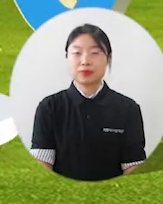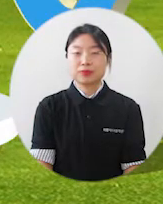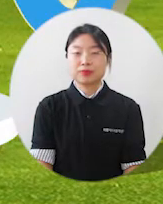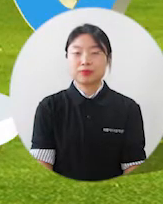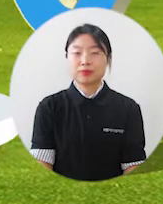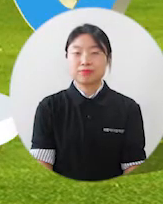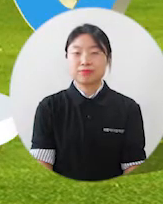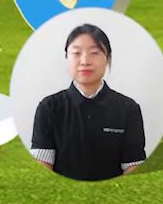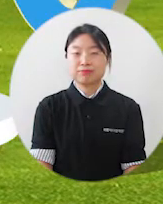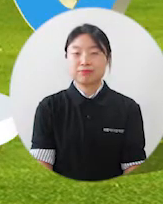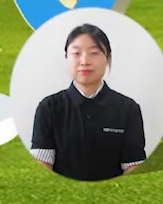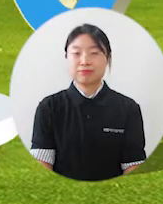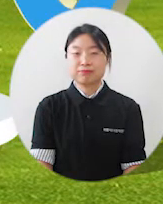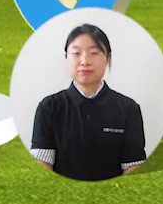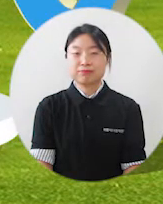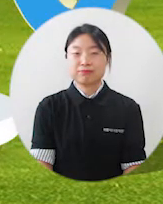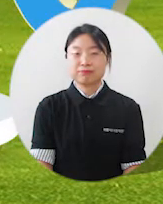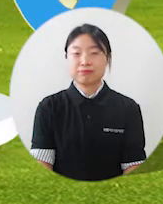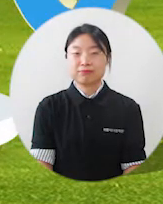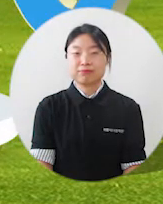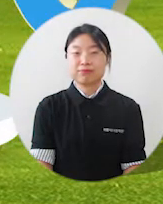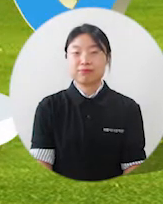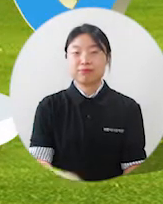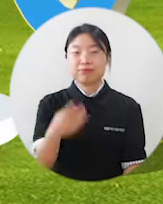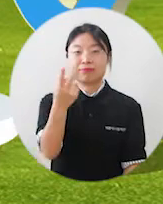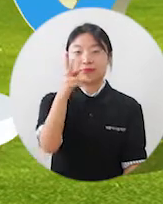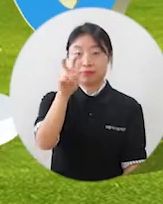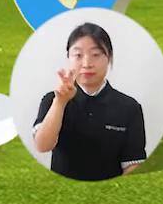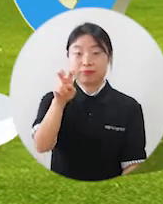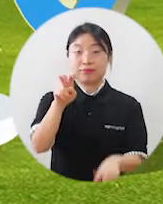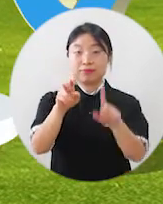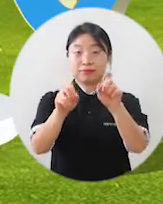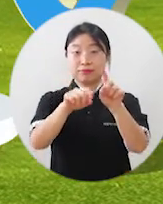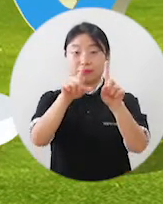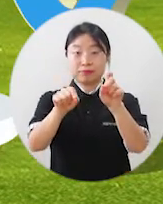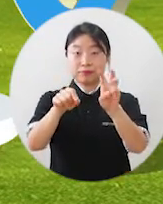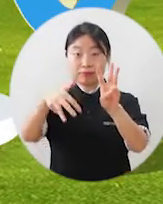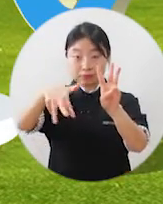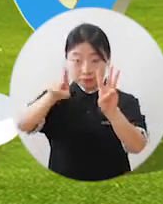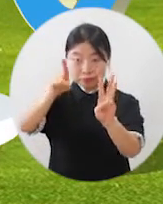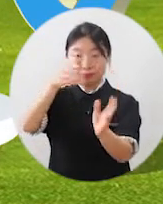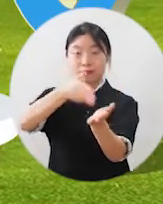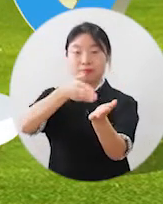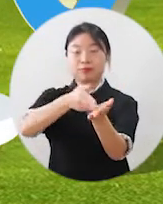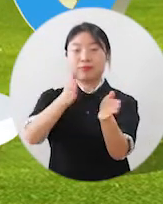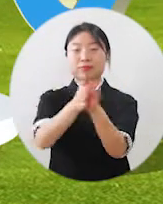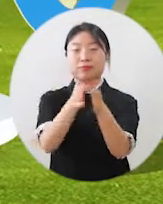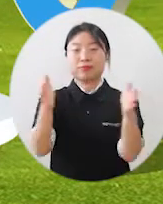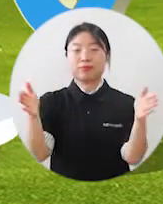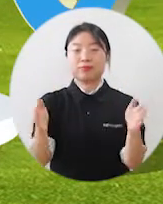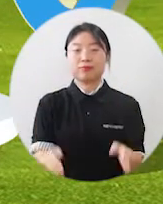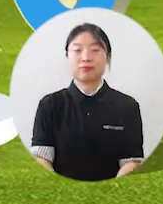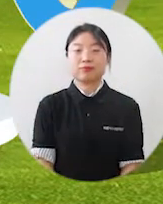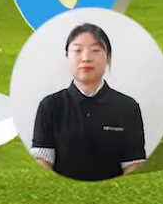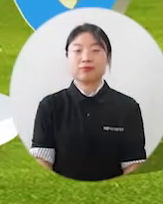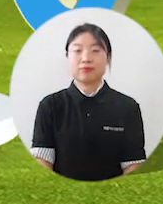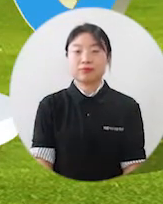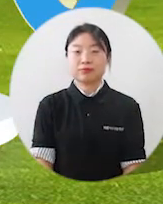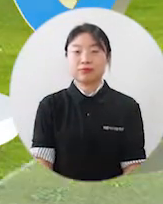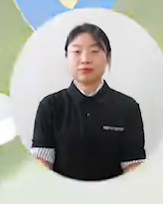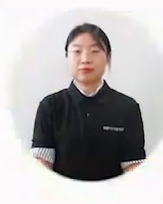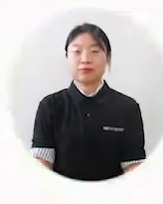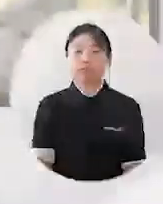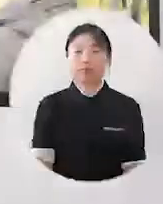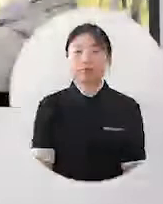더욱 특별하게 느껴집니다. 그럼 2020년 11월 3차 의왕시 시정뉴스 시작합니다.